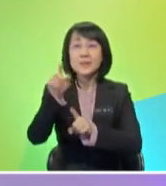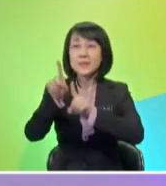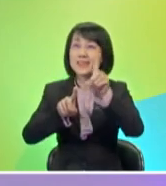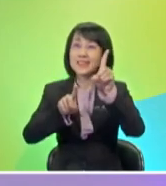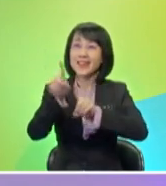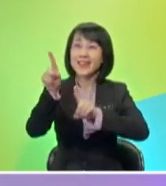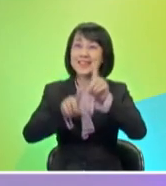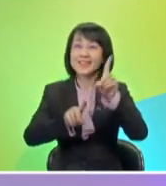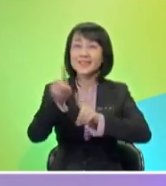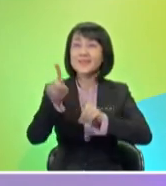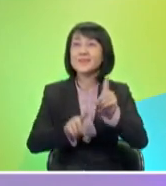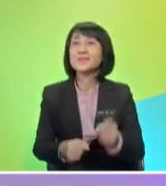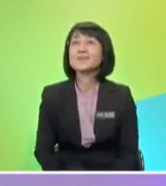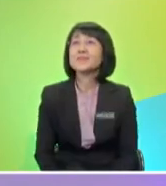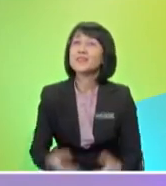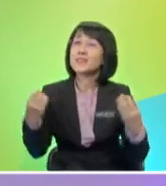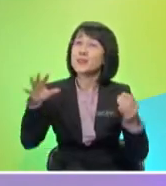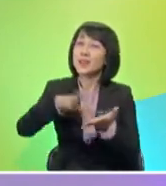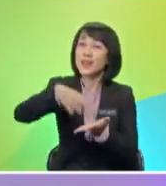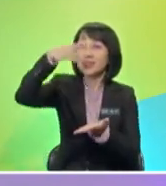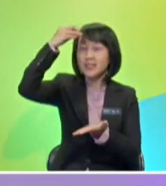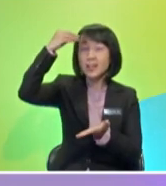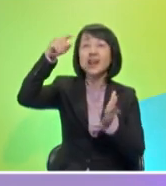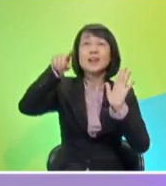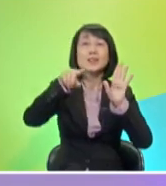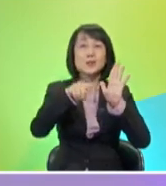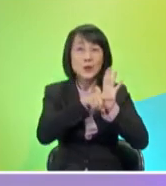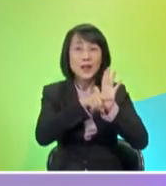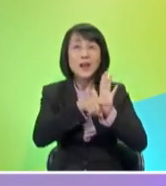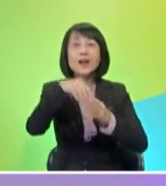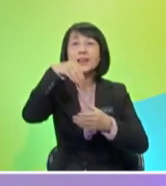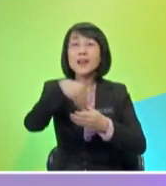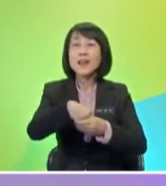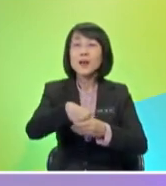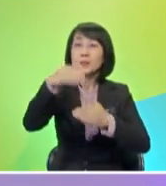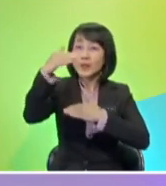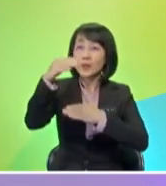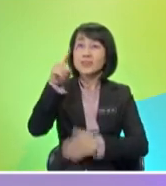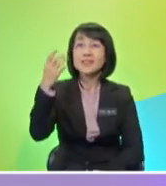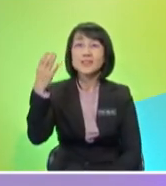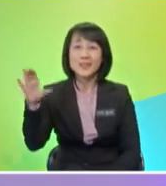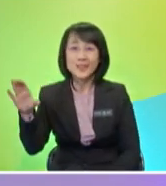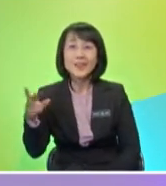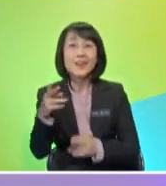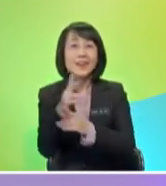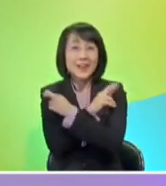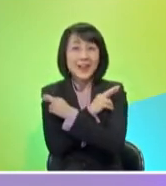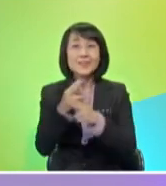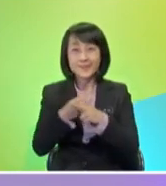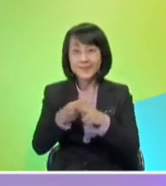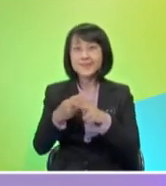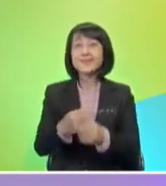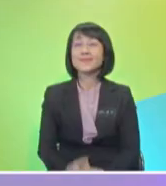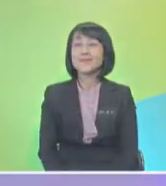Baik, itulah dia kita dah pun belajar tolak nombor 2 dalam lingkungan 100. Kita nak berehat dulu sebentar. Kembali lagi selepas ini.